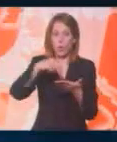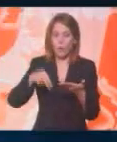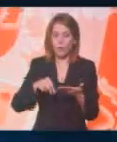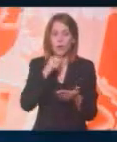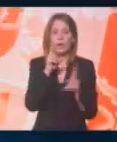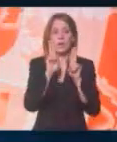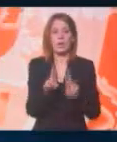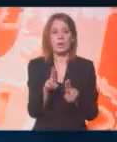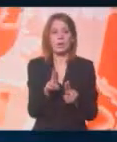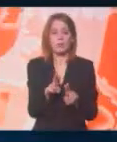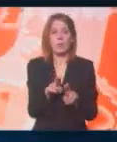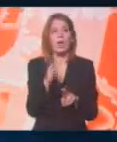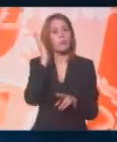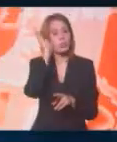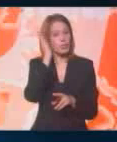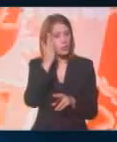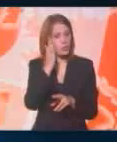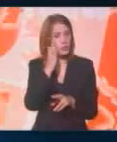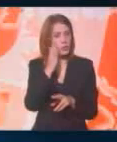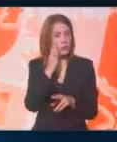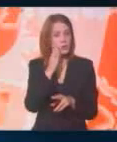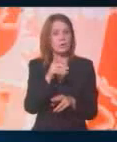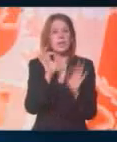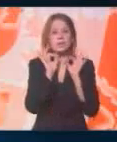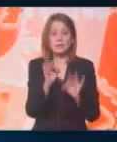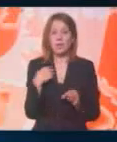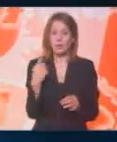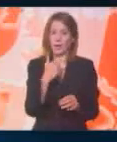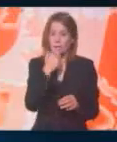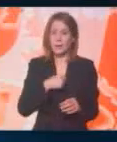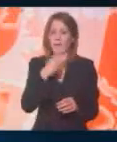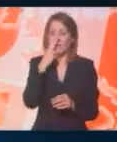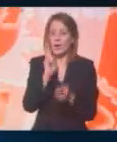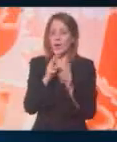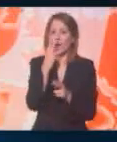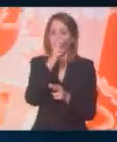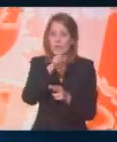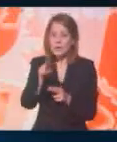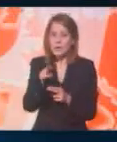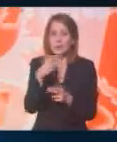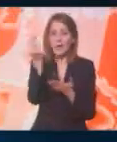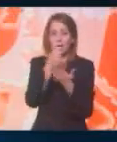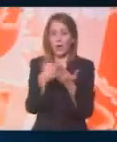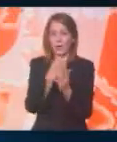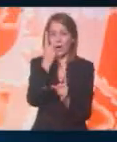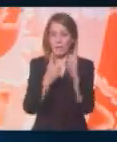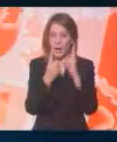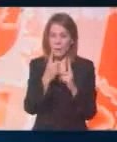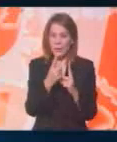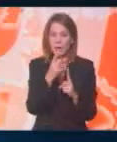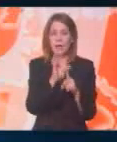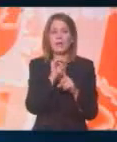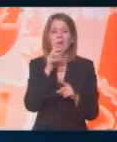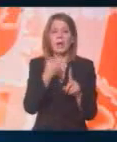ima izvesnu budućnost. Siguran sam, video sam kako izgleda nacrt nove fabrike Falkeove koje